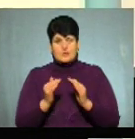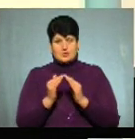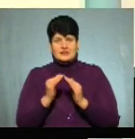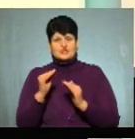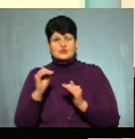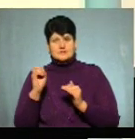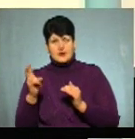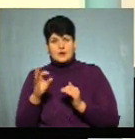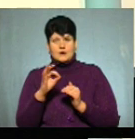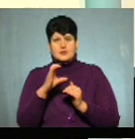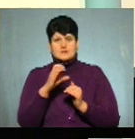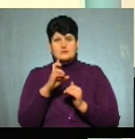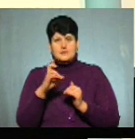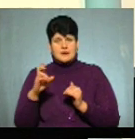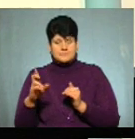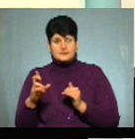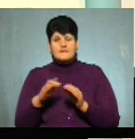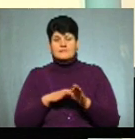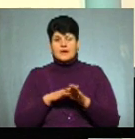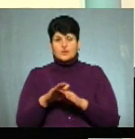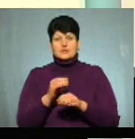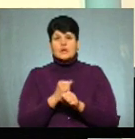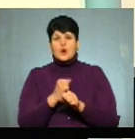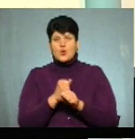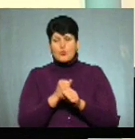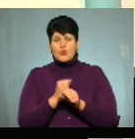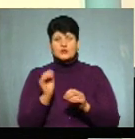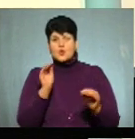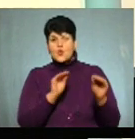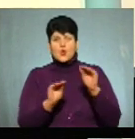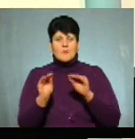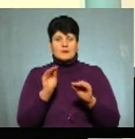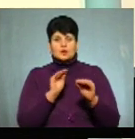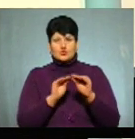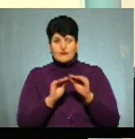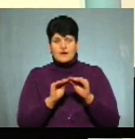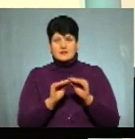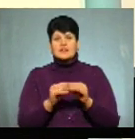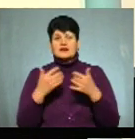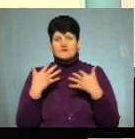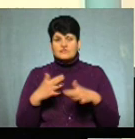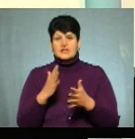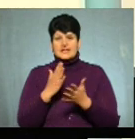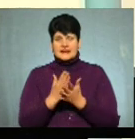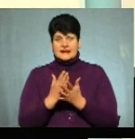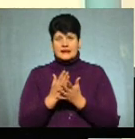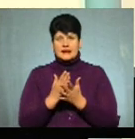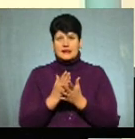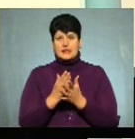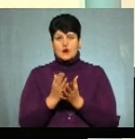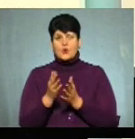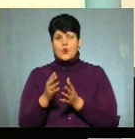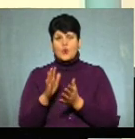ОСББ, виконати певні роботи з укомплектування діючих контейнерних майданчиків та